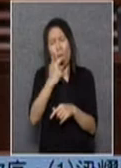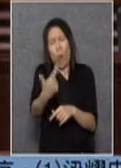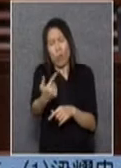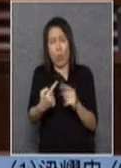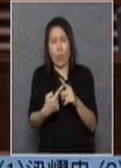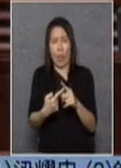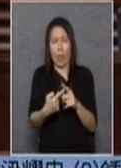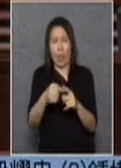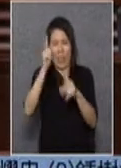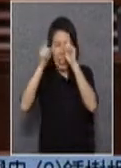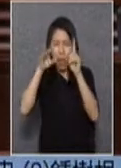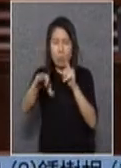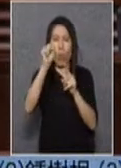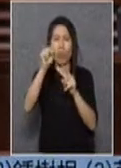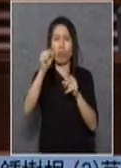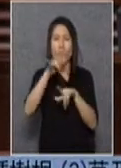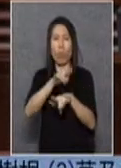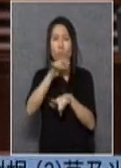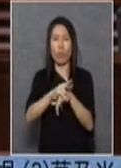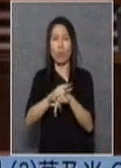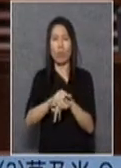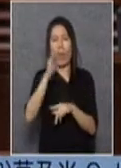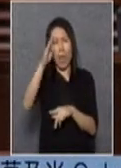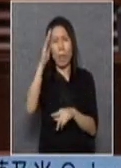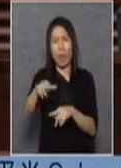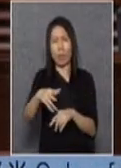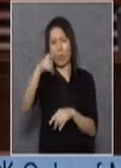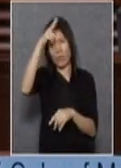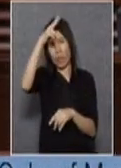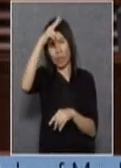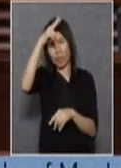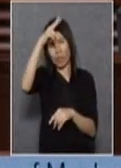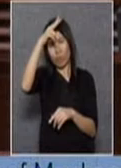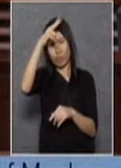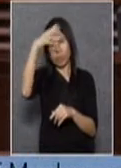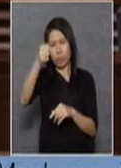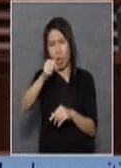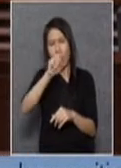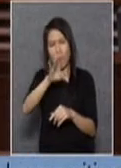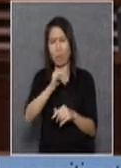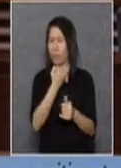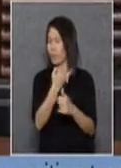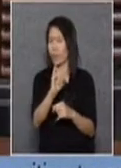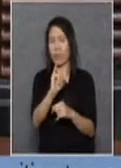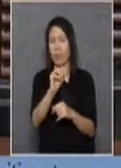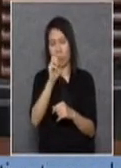援。我希望一阵局长发言嘅时候，佢都会否认呢个指控嘅。